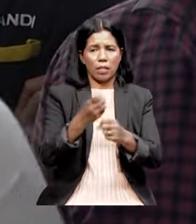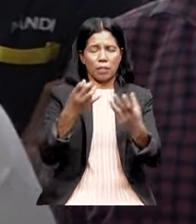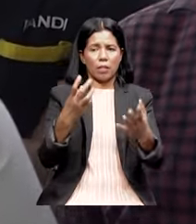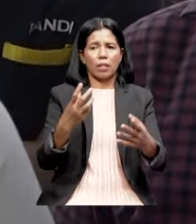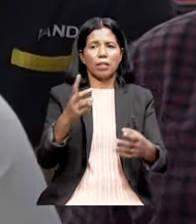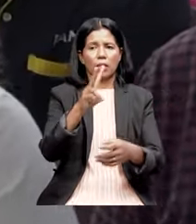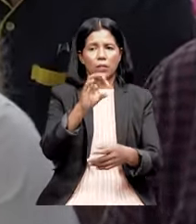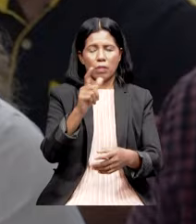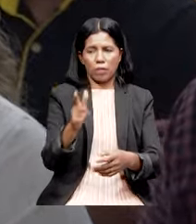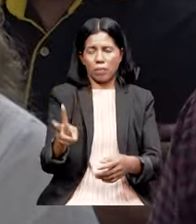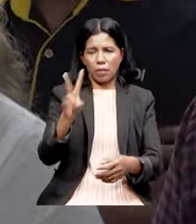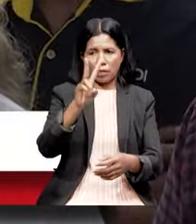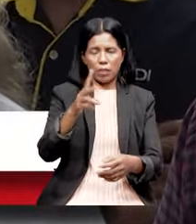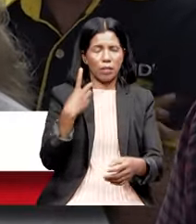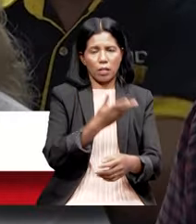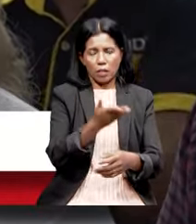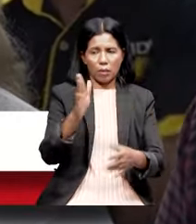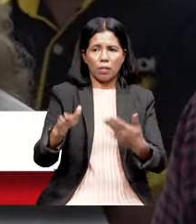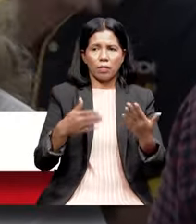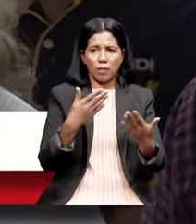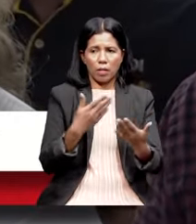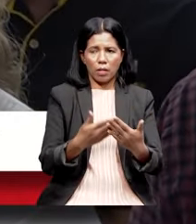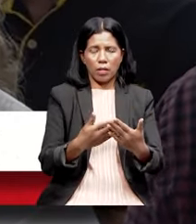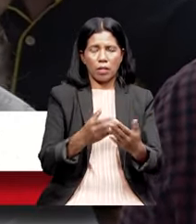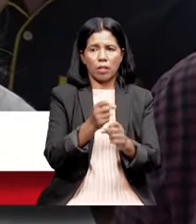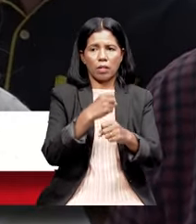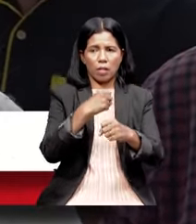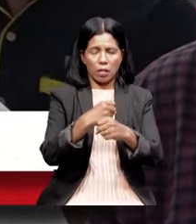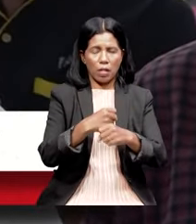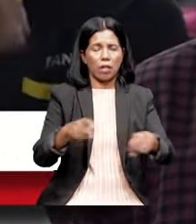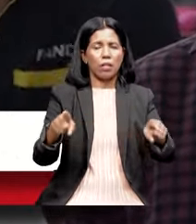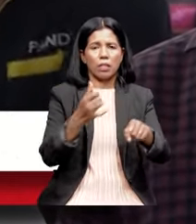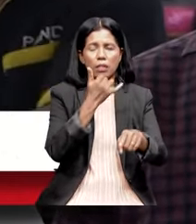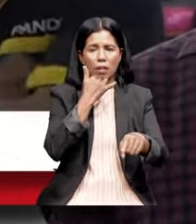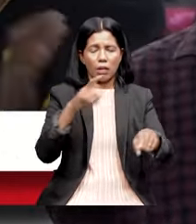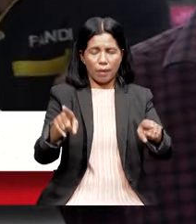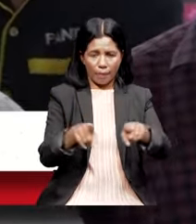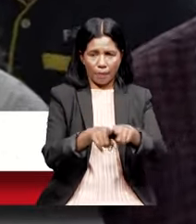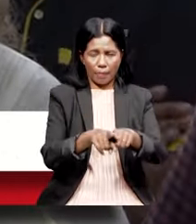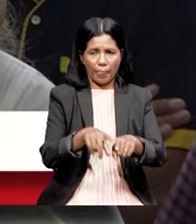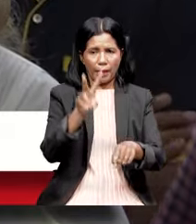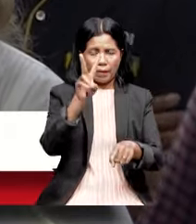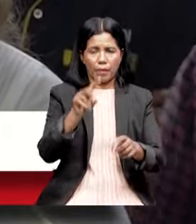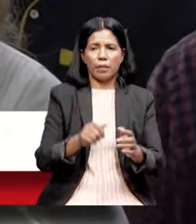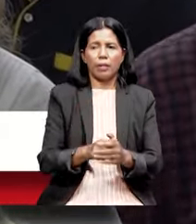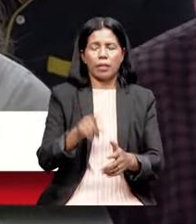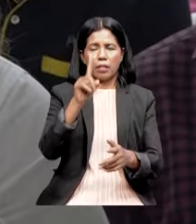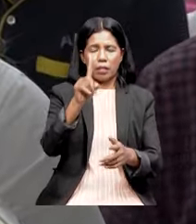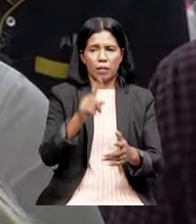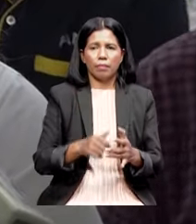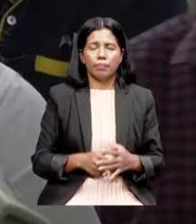iha 2022 kita bot sira komete infrasaun hanesan. Infrasaun dala rua i da maka